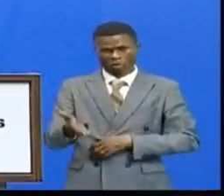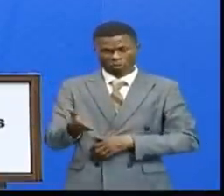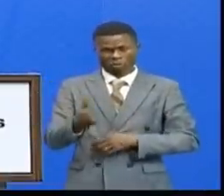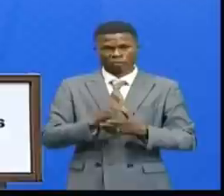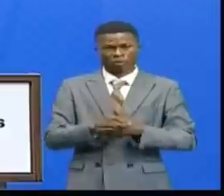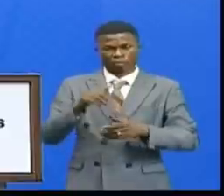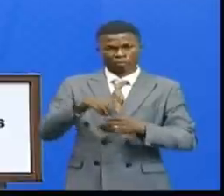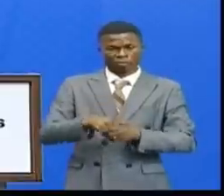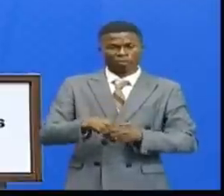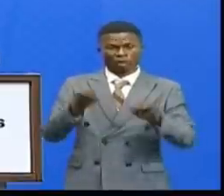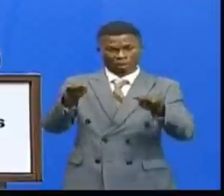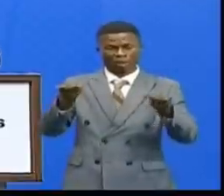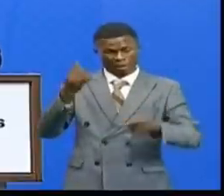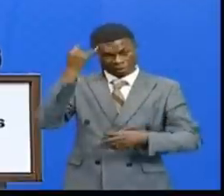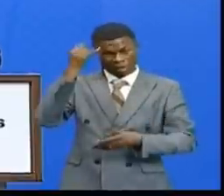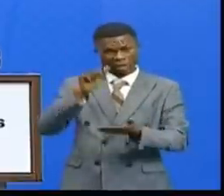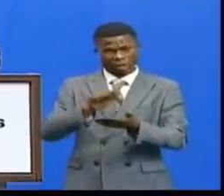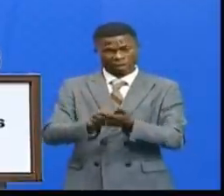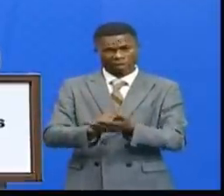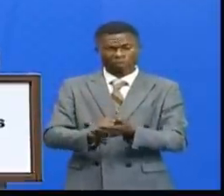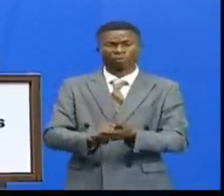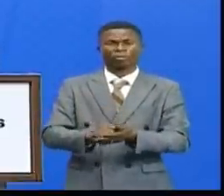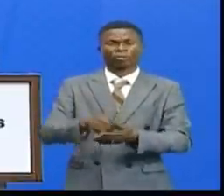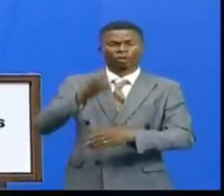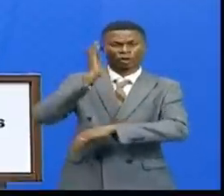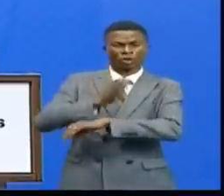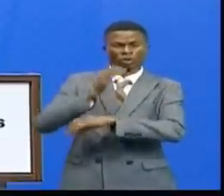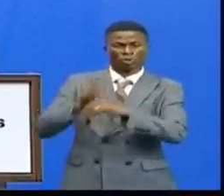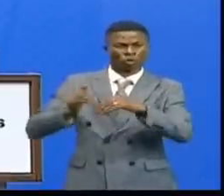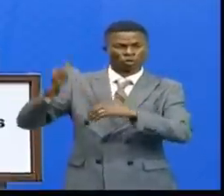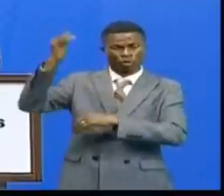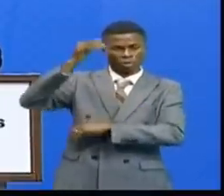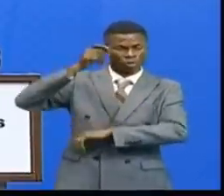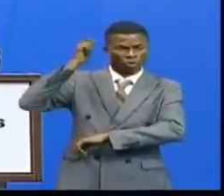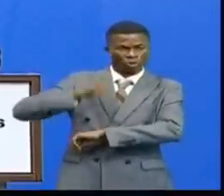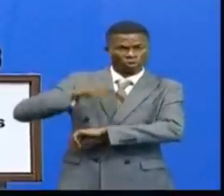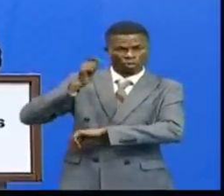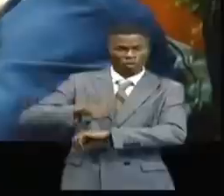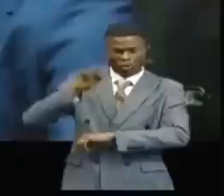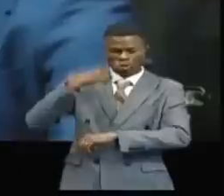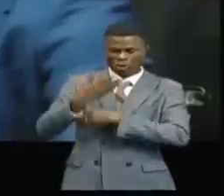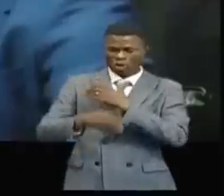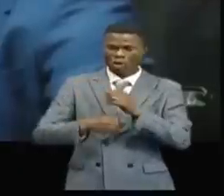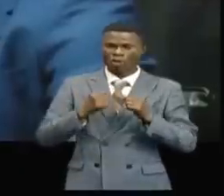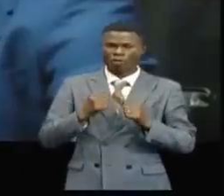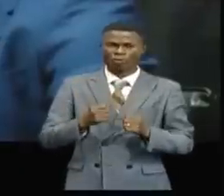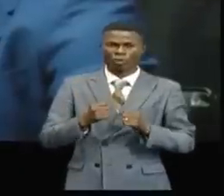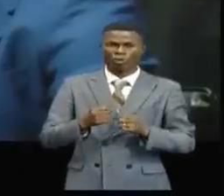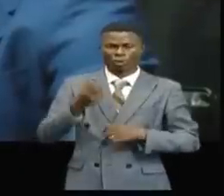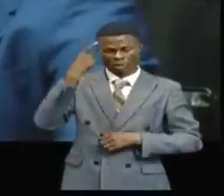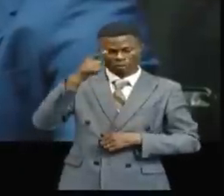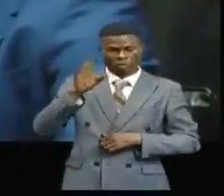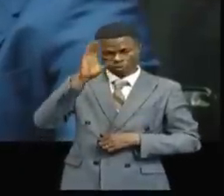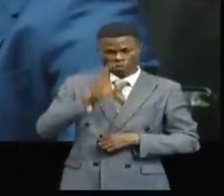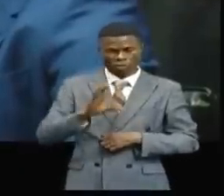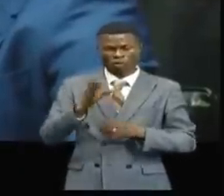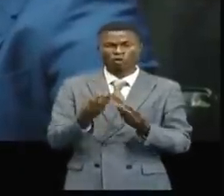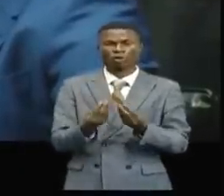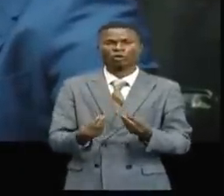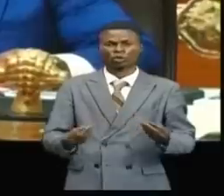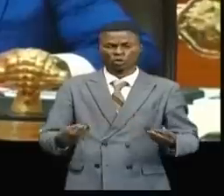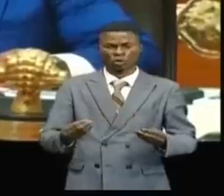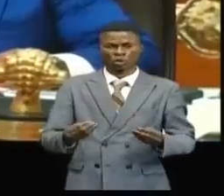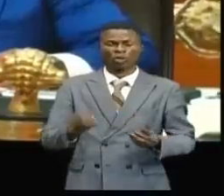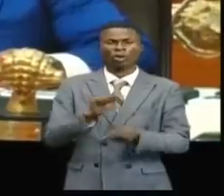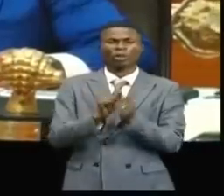Dans cet environnement, le Conseil supérieur de la magistrature devrait se mobiliser pour relever efficacement